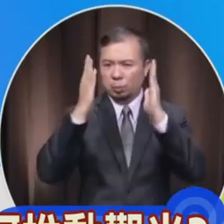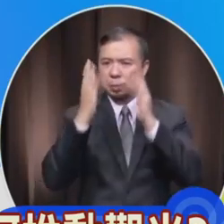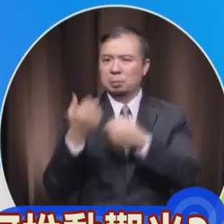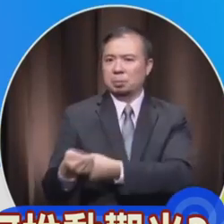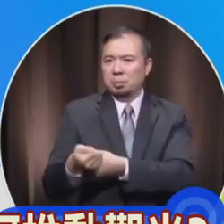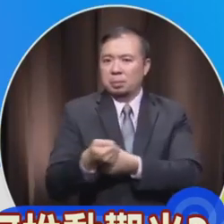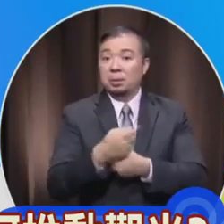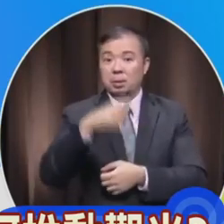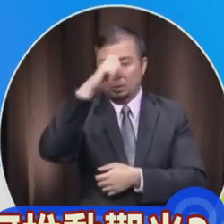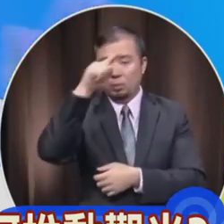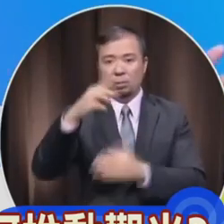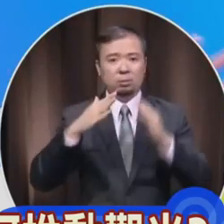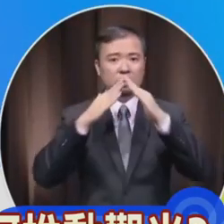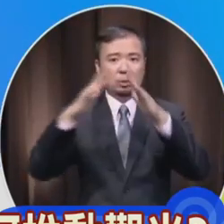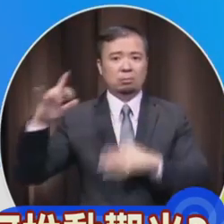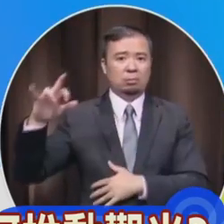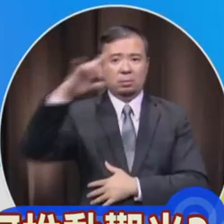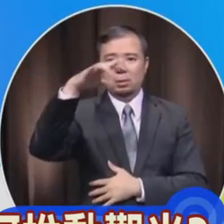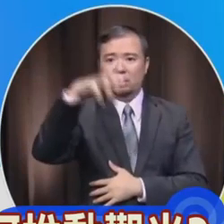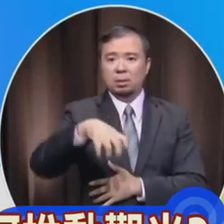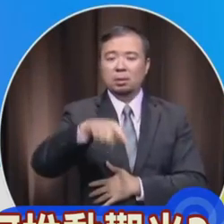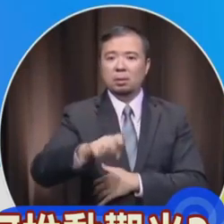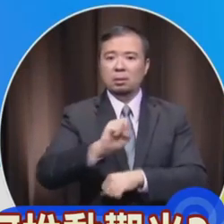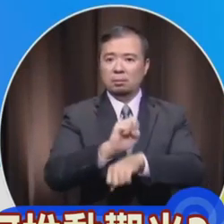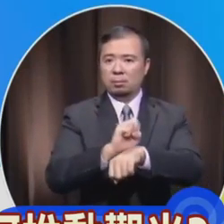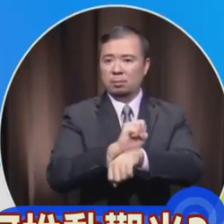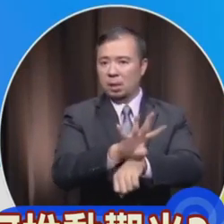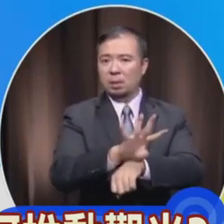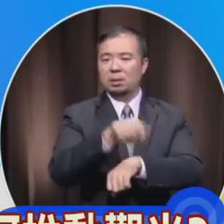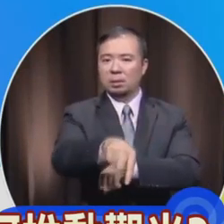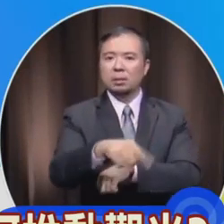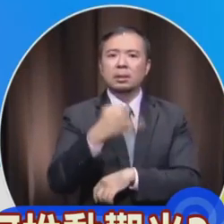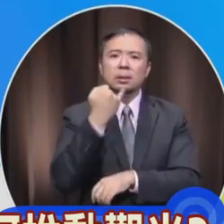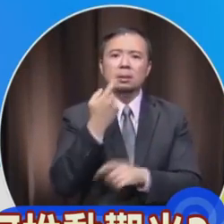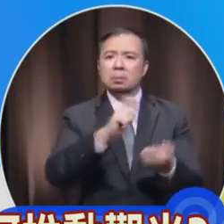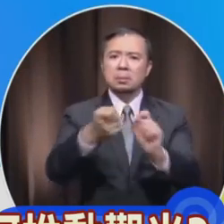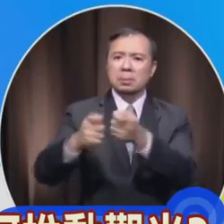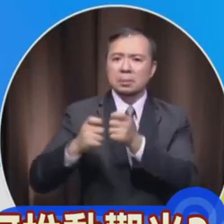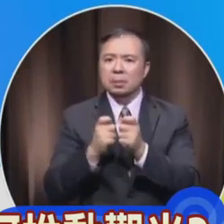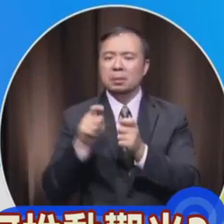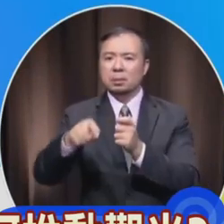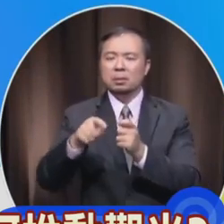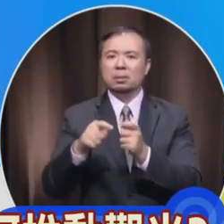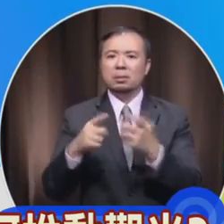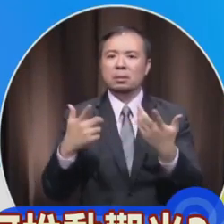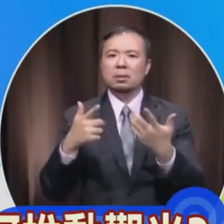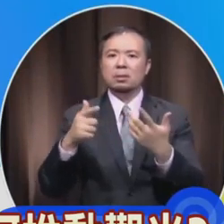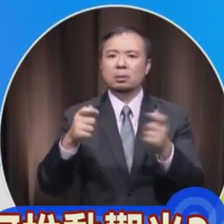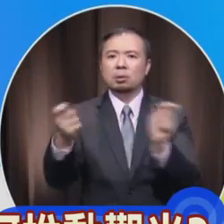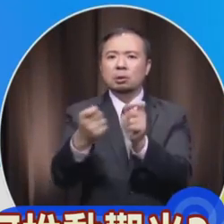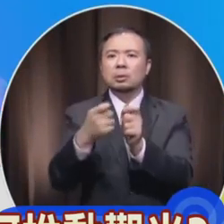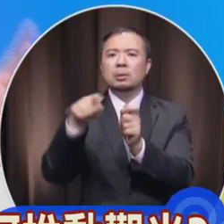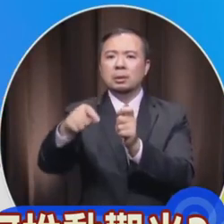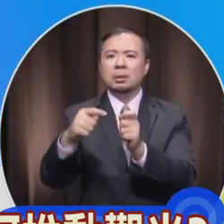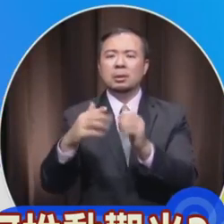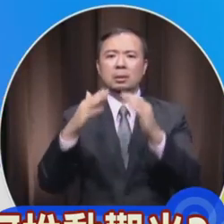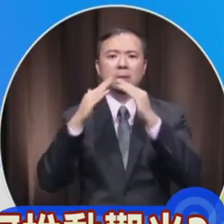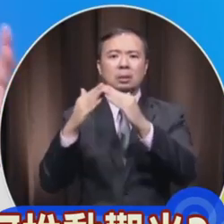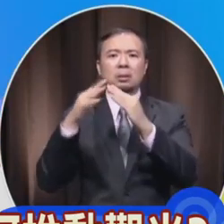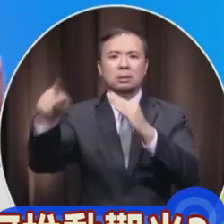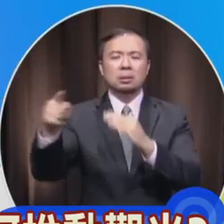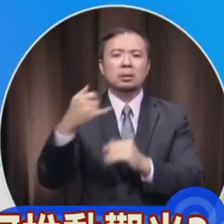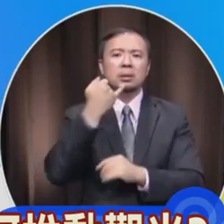市机场可以跟4小时以内的我们这些亚洲的这些主要的这些城市我们能直接做连结，不管是姐妹市，